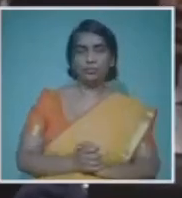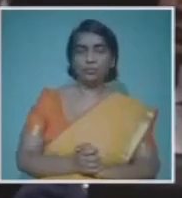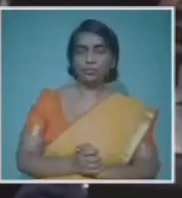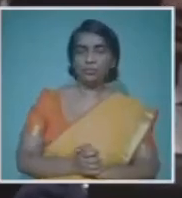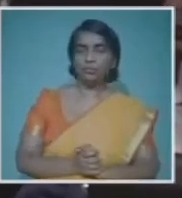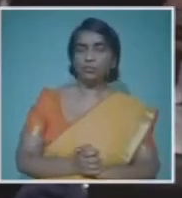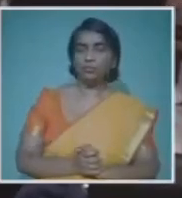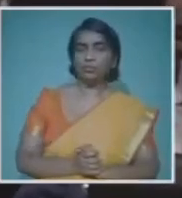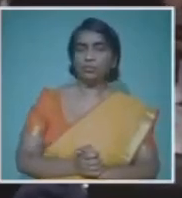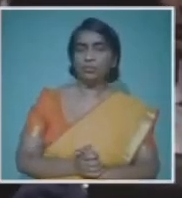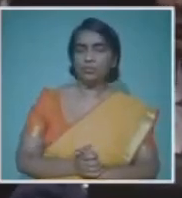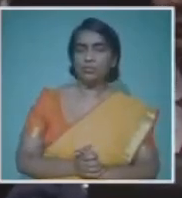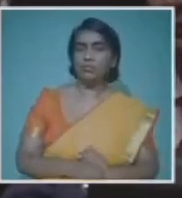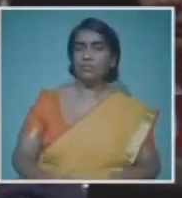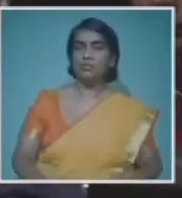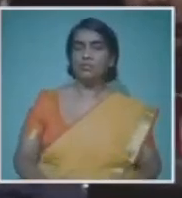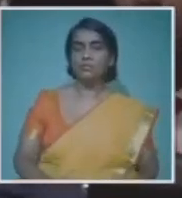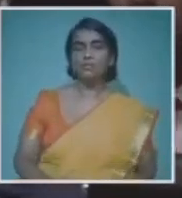country has received